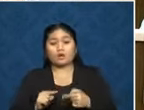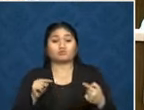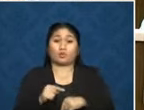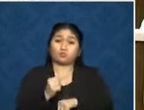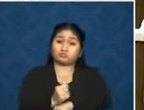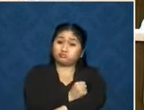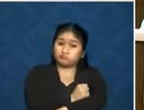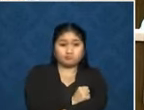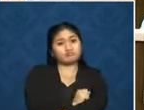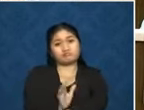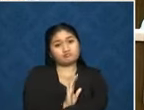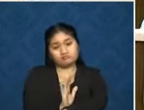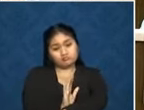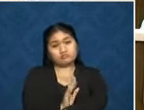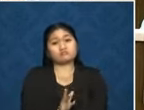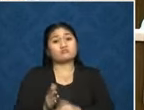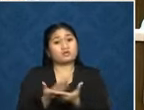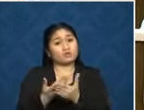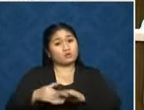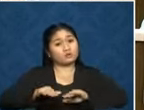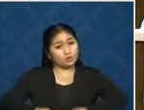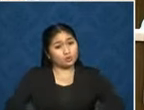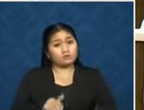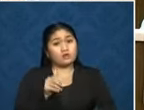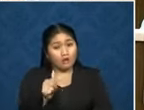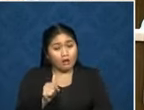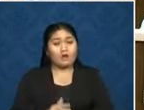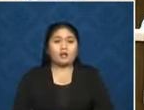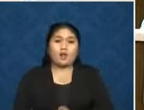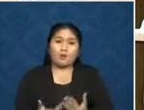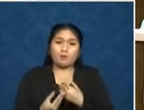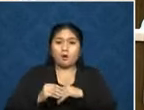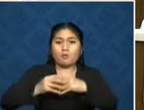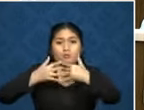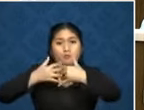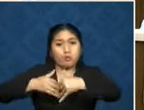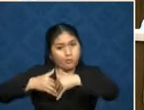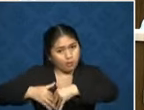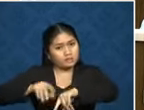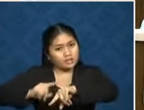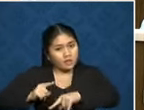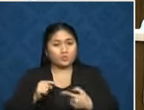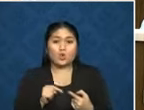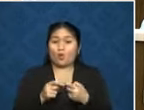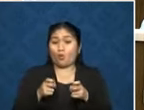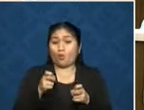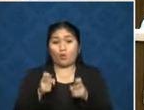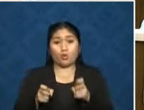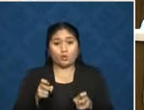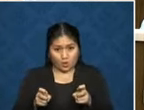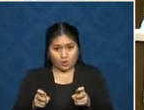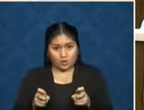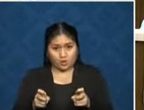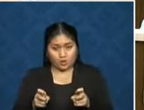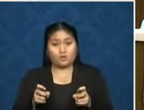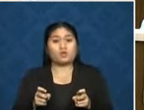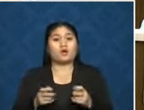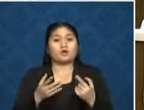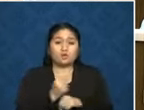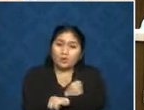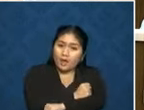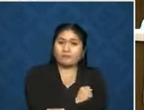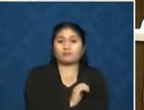านเพื่อลดต้นทุนและเพิ่มผลผลิตเช่นการใช้หุ่นยนต์แทนแรงงานการใช้ระบ